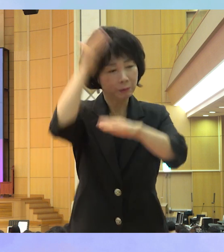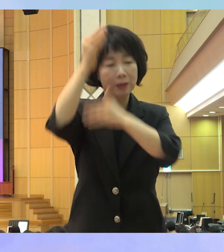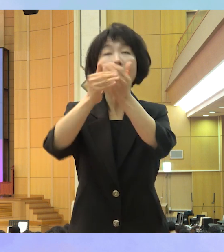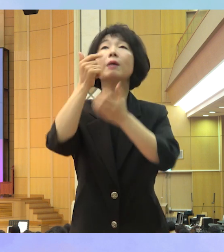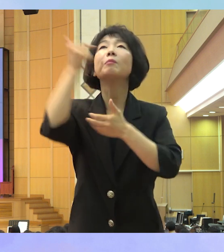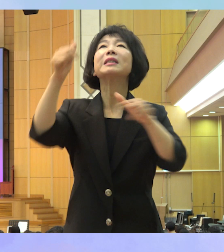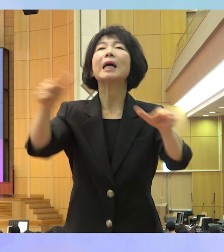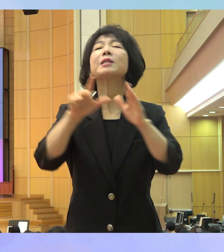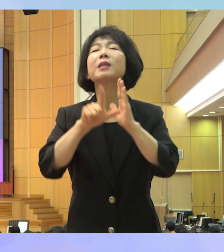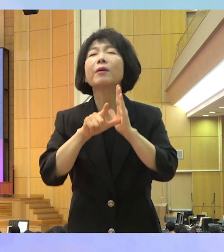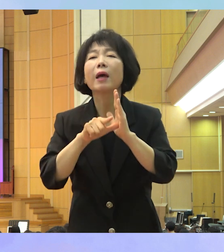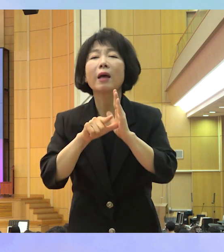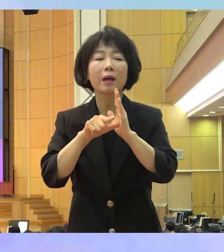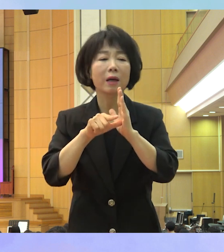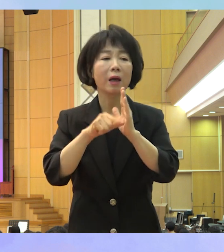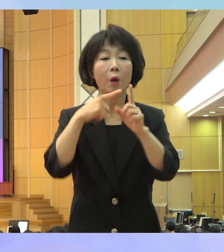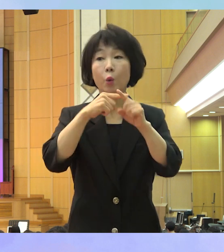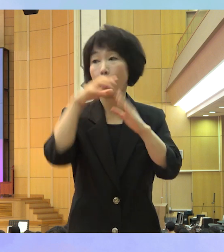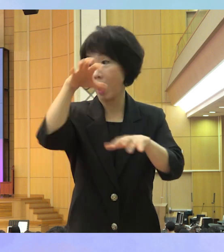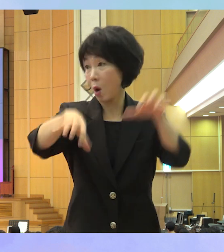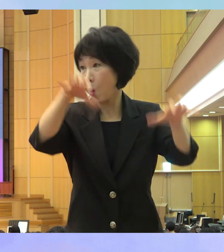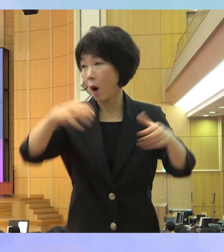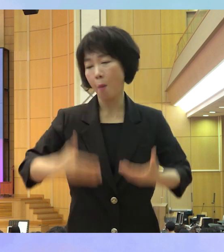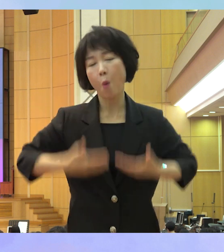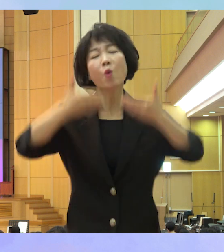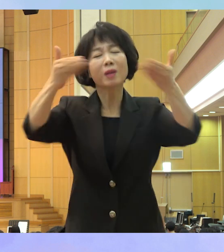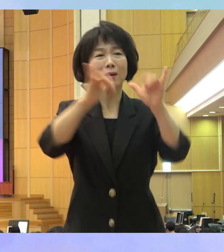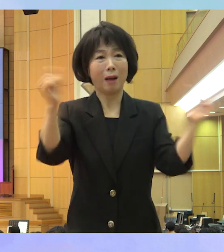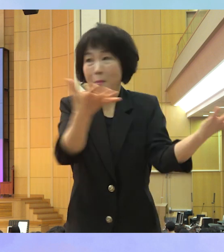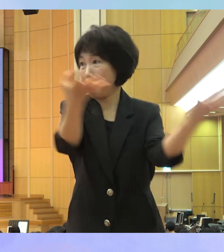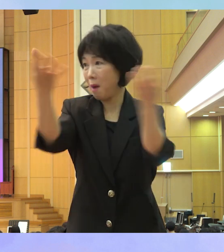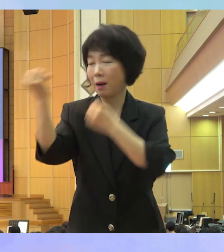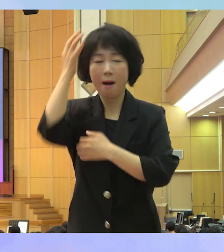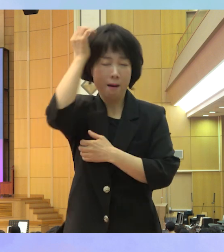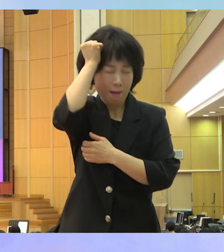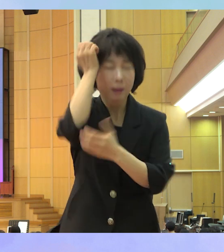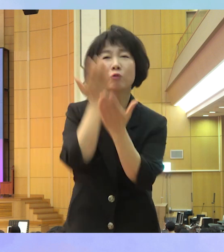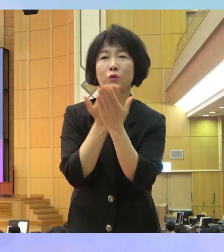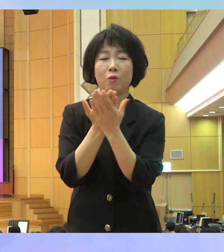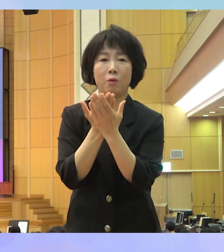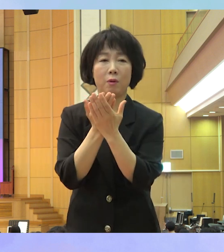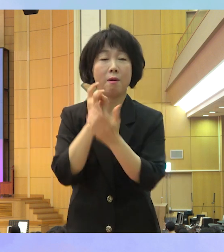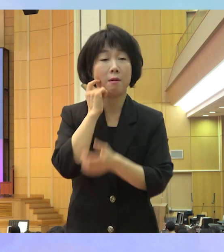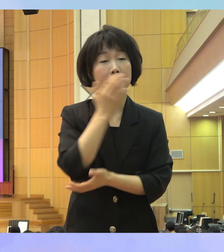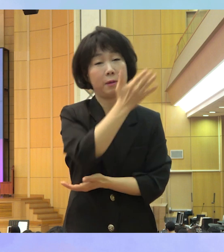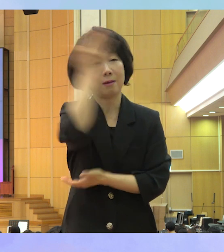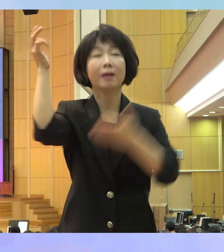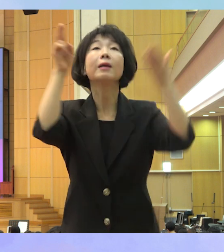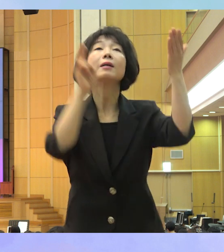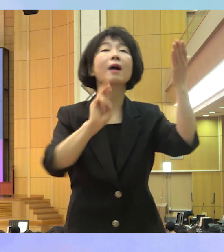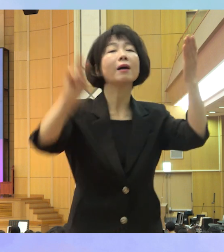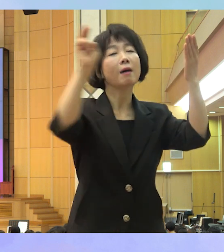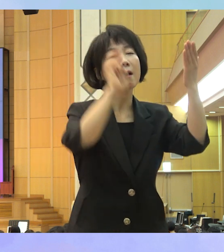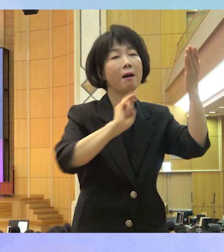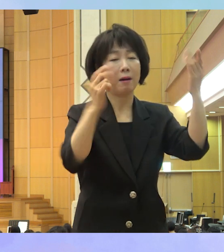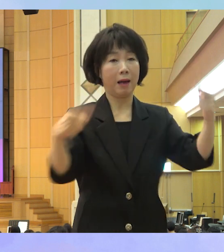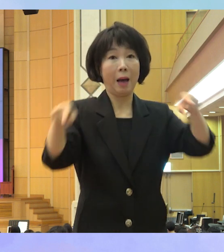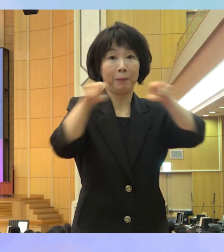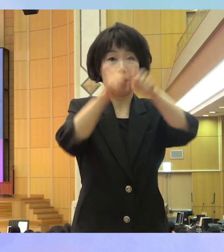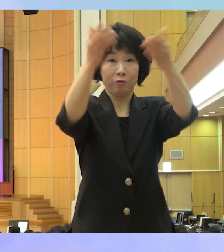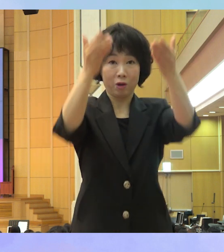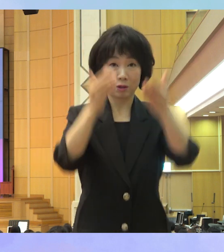아버지, 이 시간도 성전 곳곳에서 봉사하는 봉사의 손길을 기억해 주시고 아름다운 목소리 찬양하는 찬양대회 함께